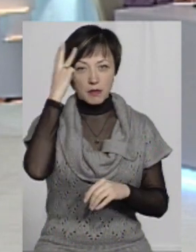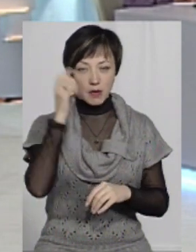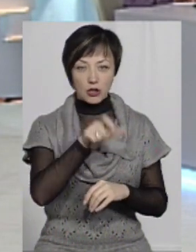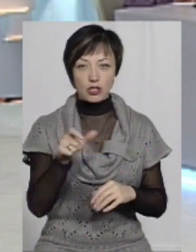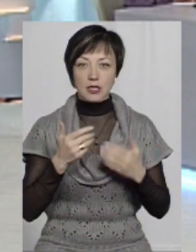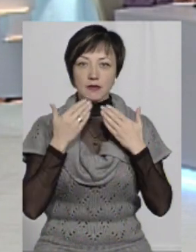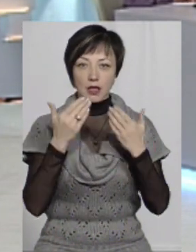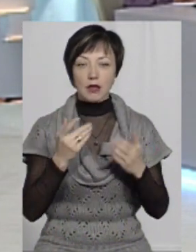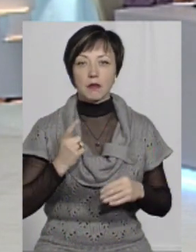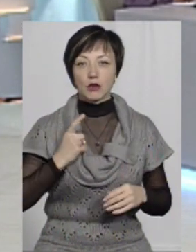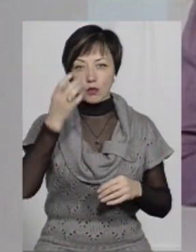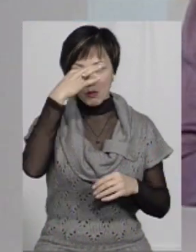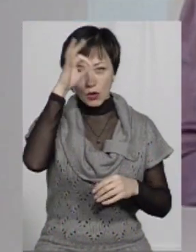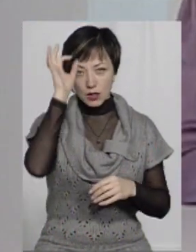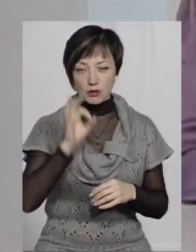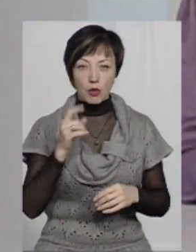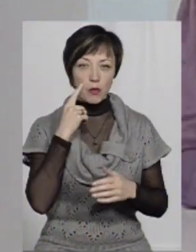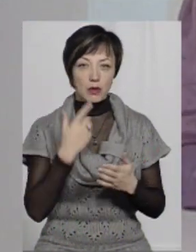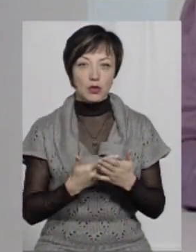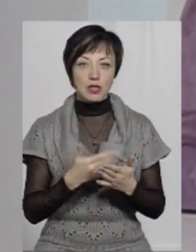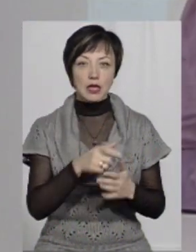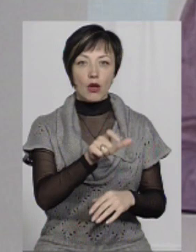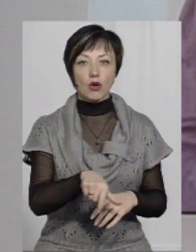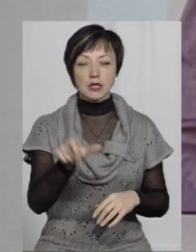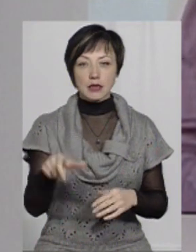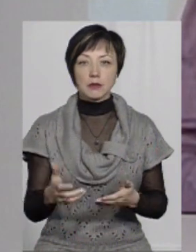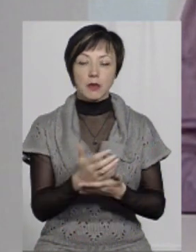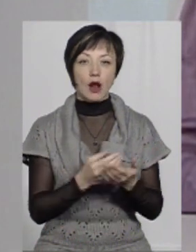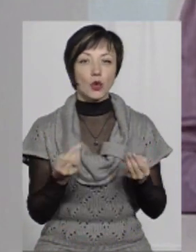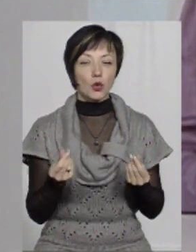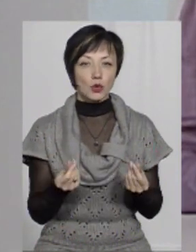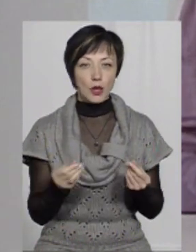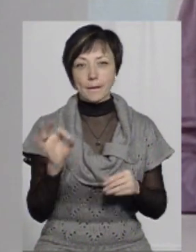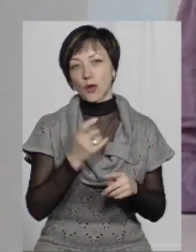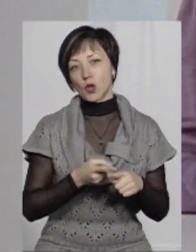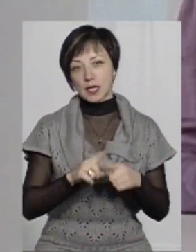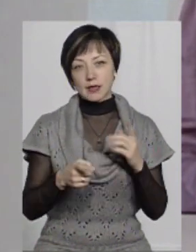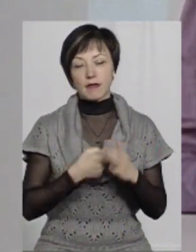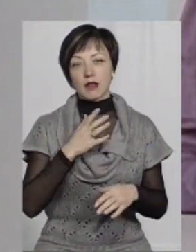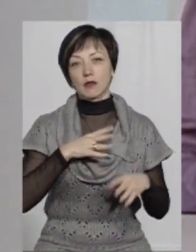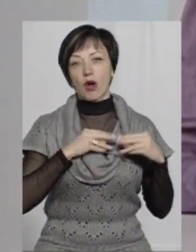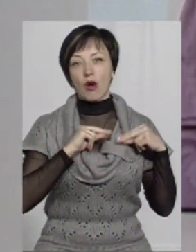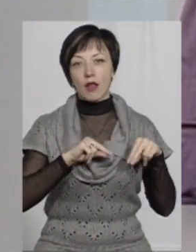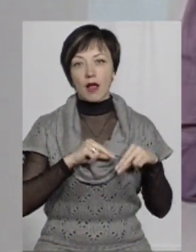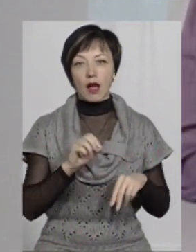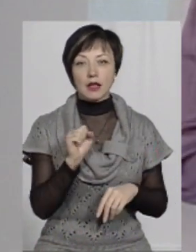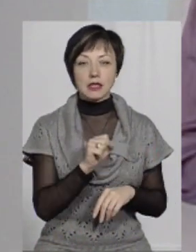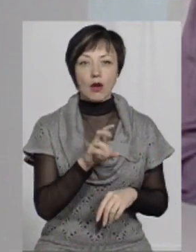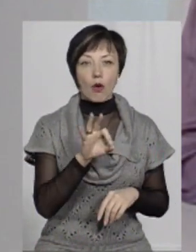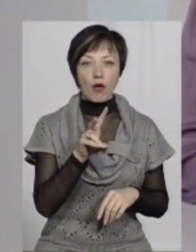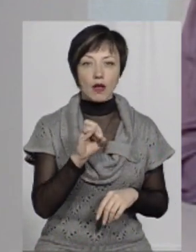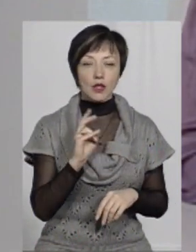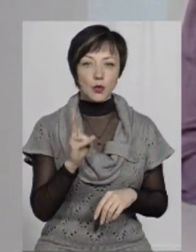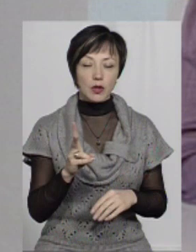хмельничани звертались до патрульної поліції стосовно підозрілих осіб, які збирають кошти. Про це дізнавалась моя колега Анастасія